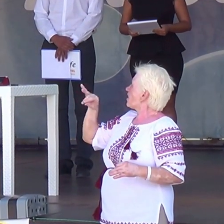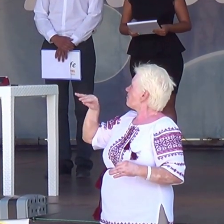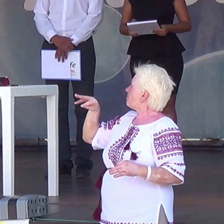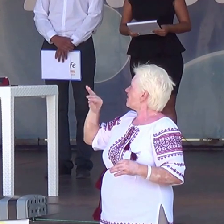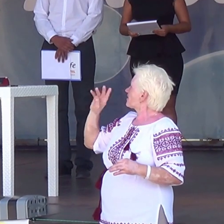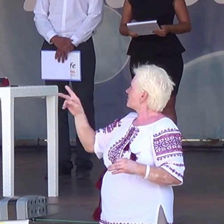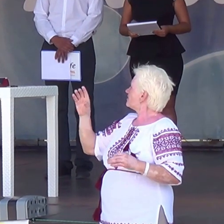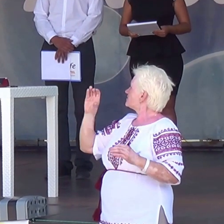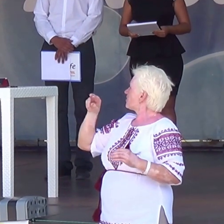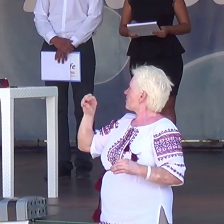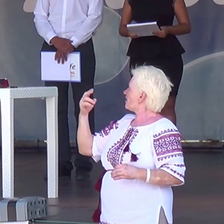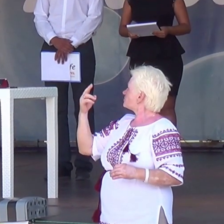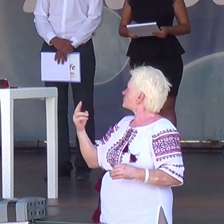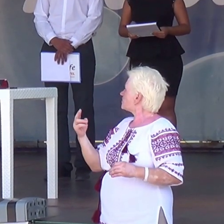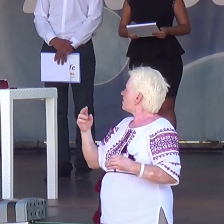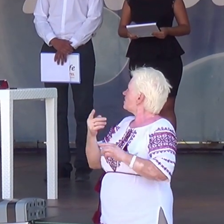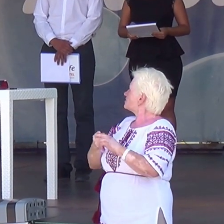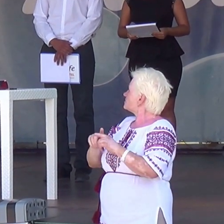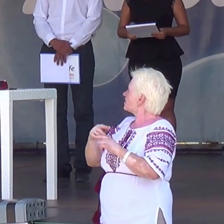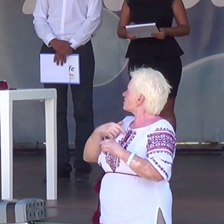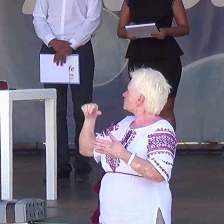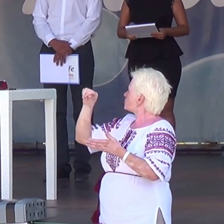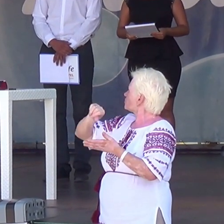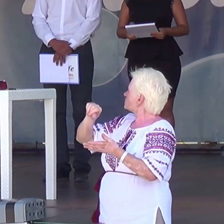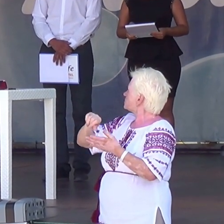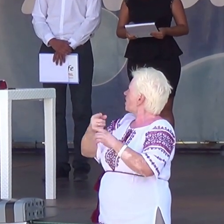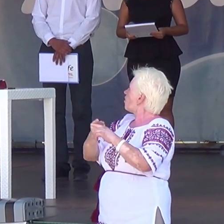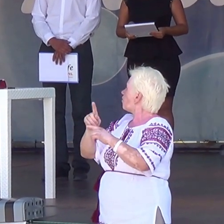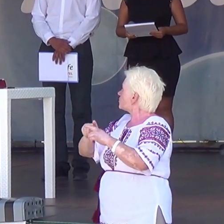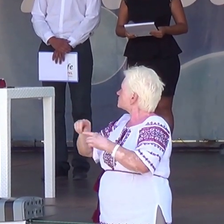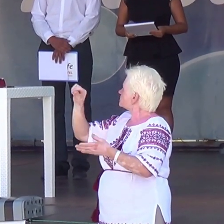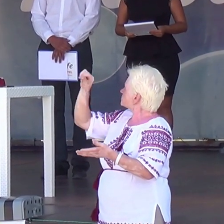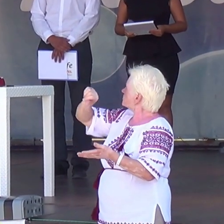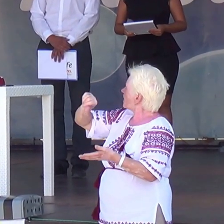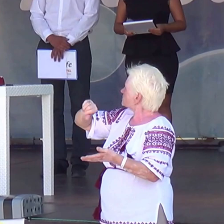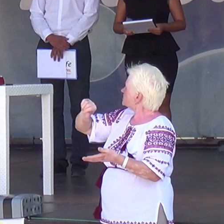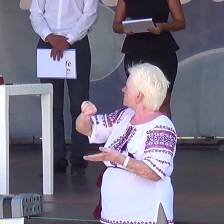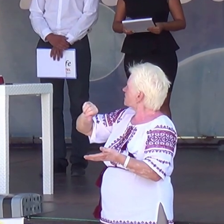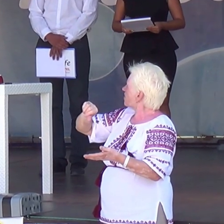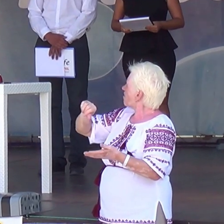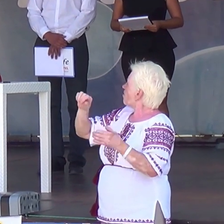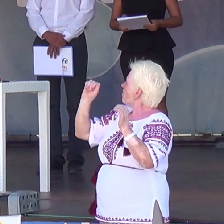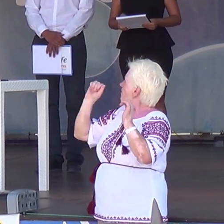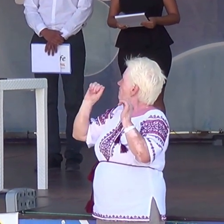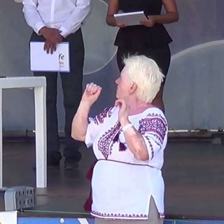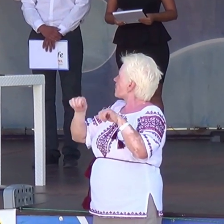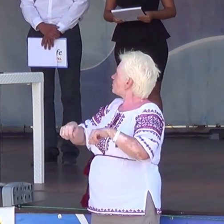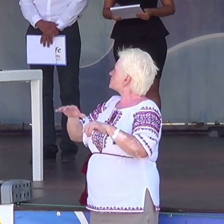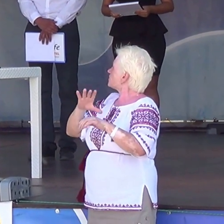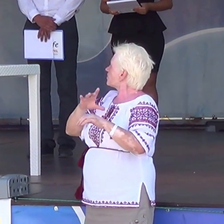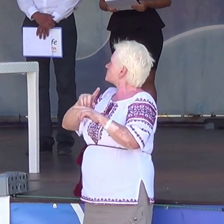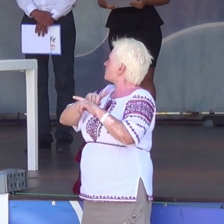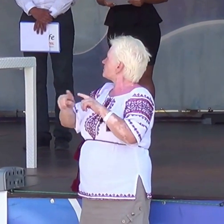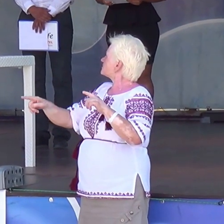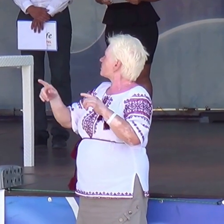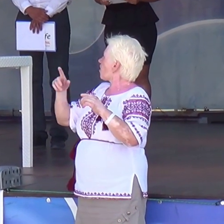чемпионате зарегистрировалось 63 участника. И один участник, не имея возможности получить быстро